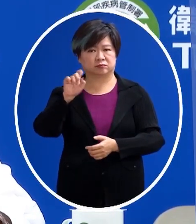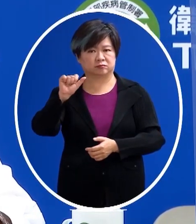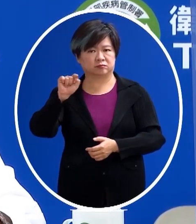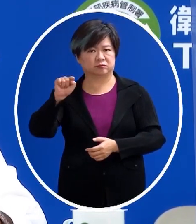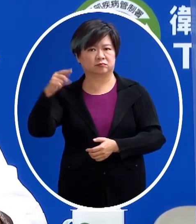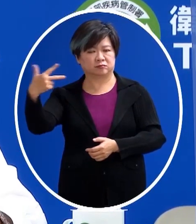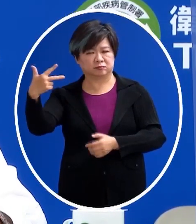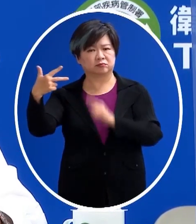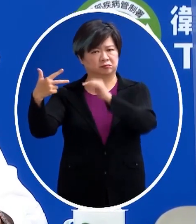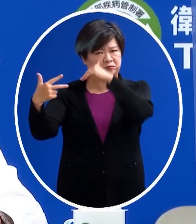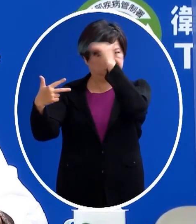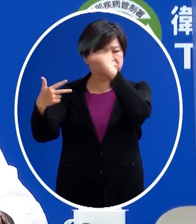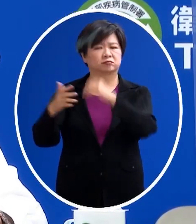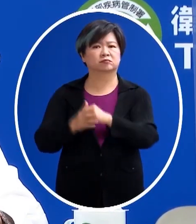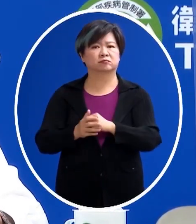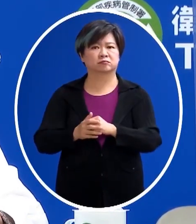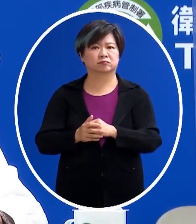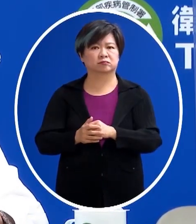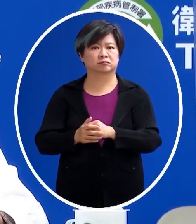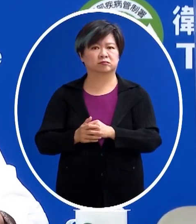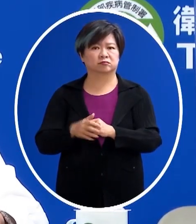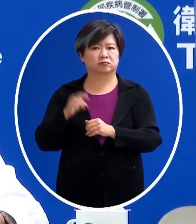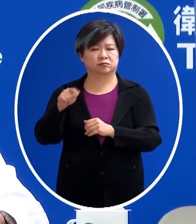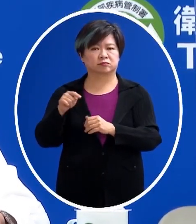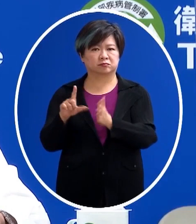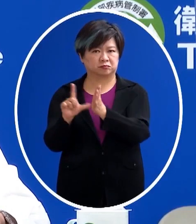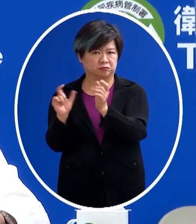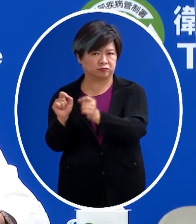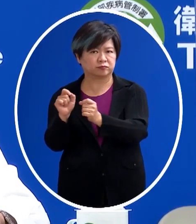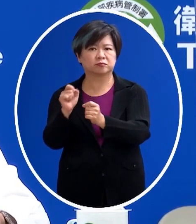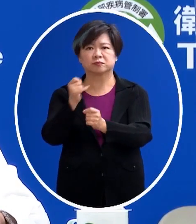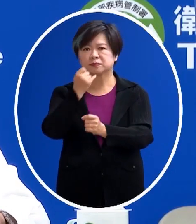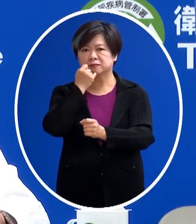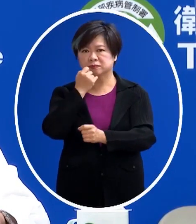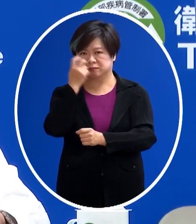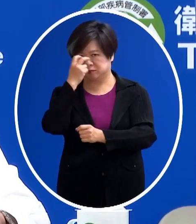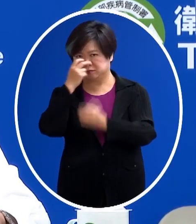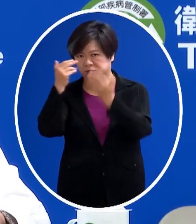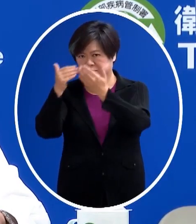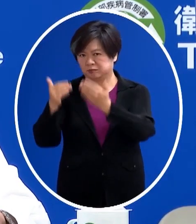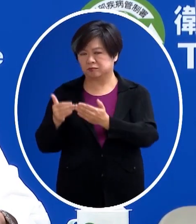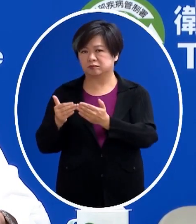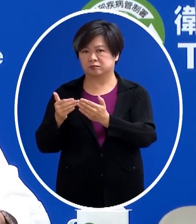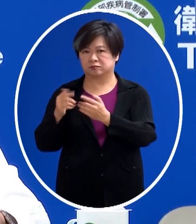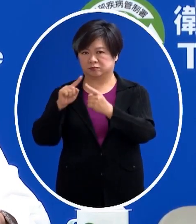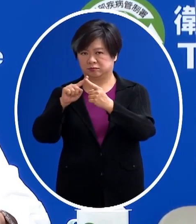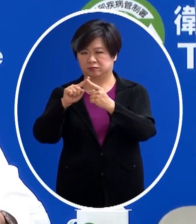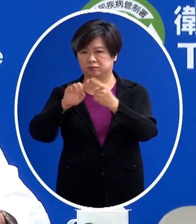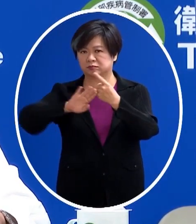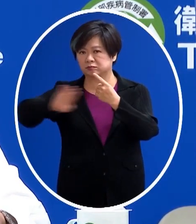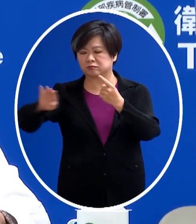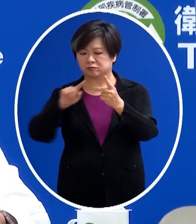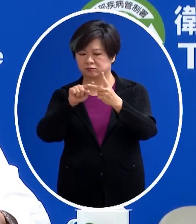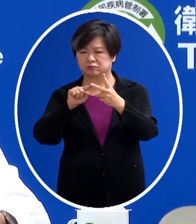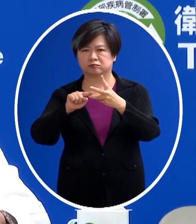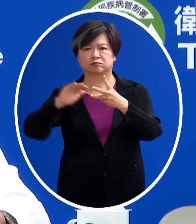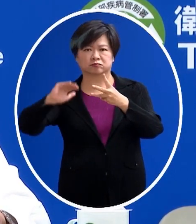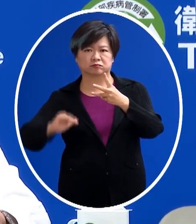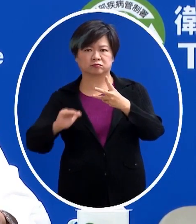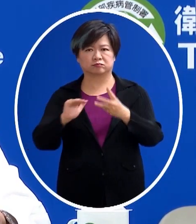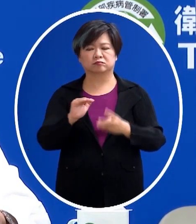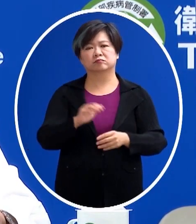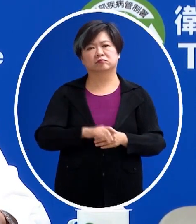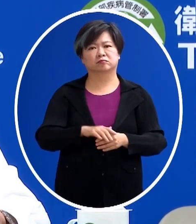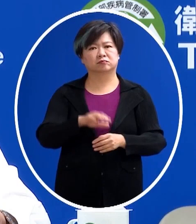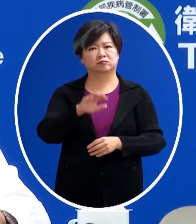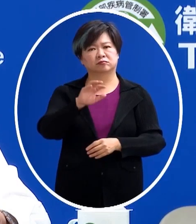相对比较高哈，所以大概这里面比较短的时间哈，应该是可以做出来。另外两只都还蛮低的，一个是